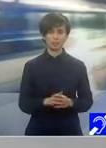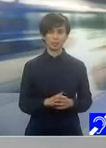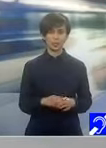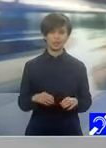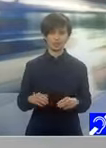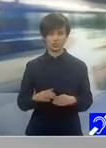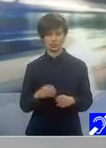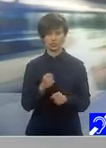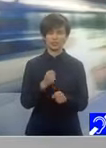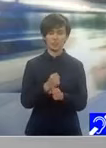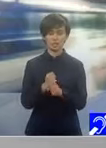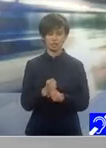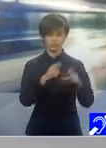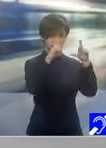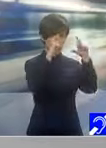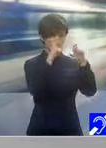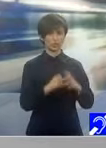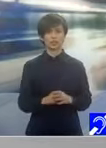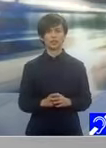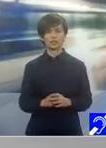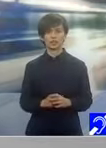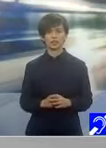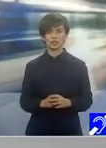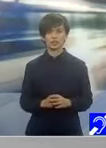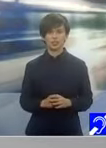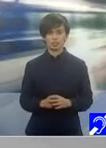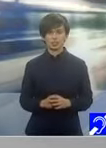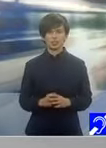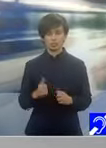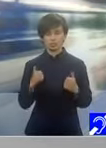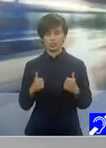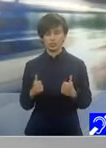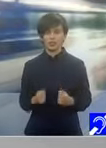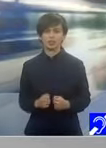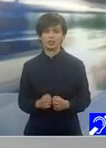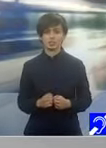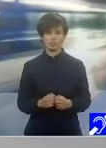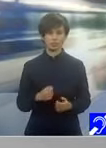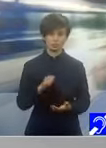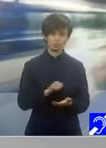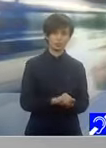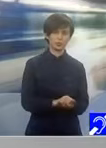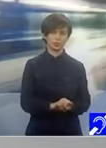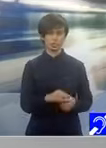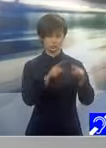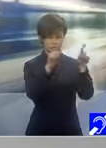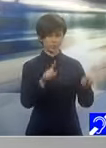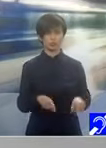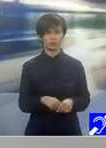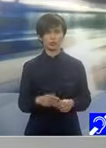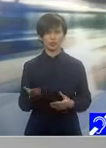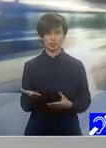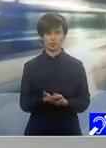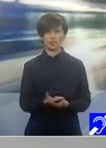asemenea s-au făcut fotografii. Și cu siguranță o să punem un document cu toți cei care au